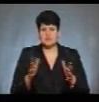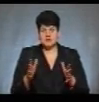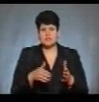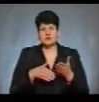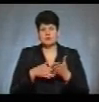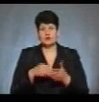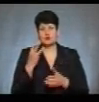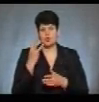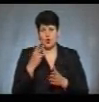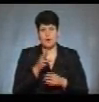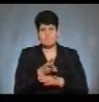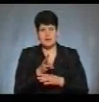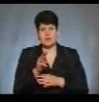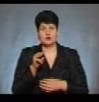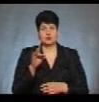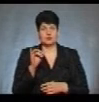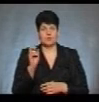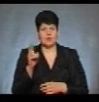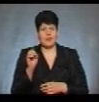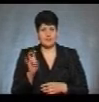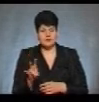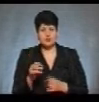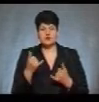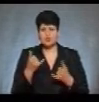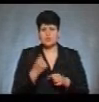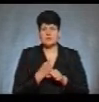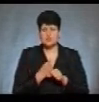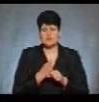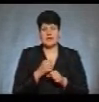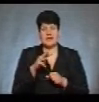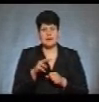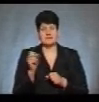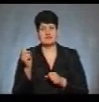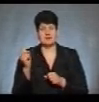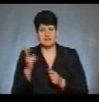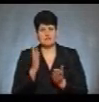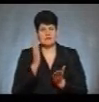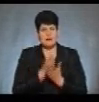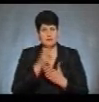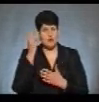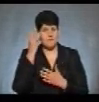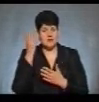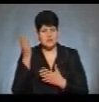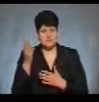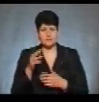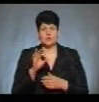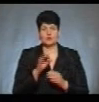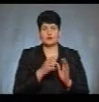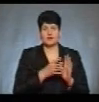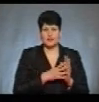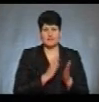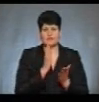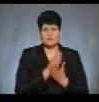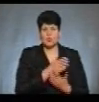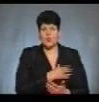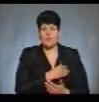допомогою трьох приладів TruCam. Сьогодні поліцейські працювали на трасах М12 у напрямку Хмельницького, М09 у напрямку